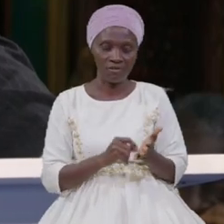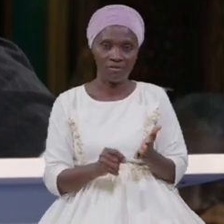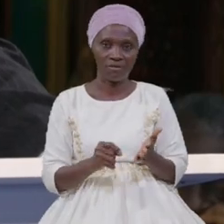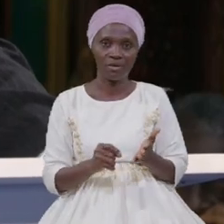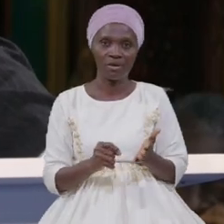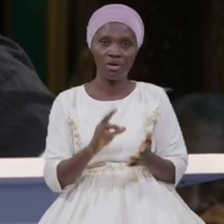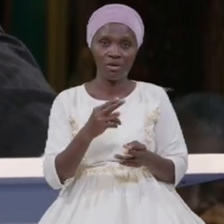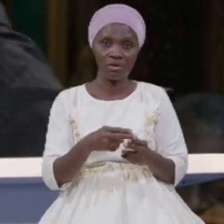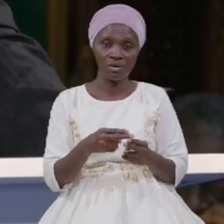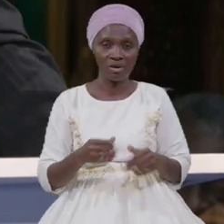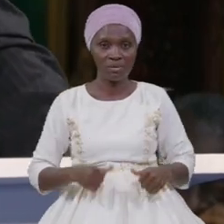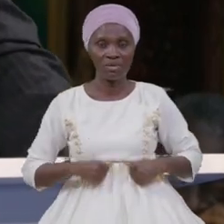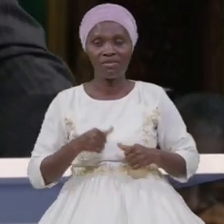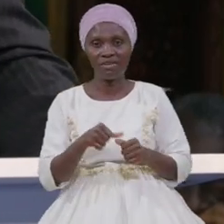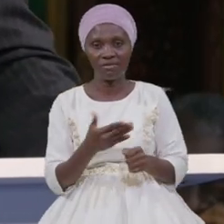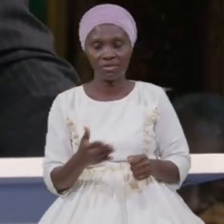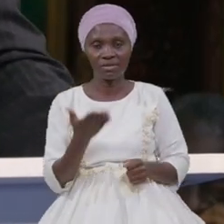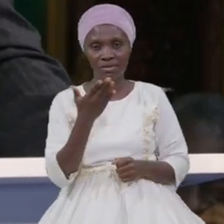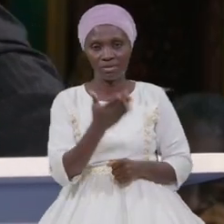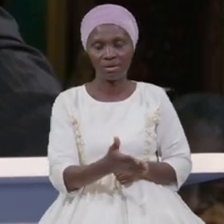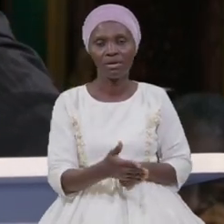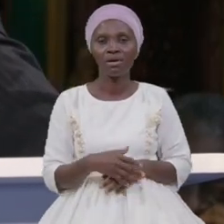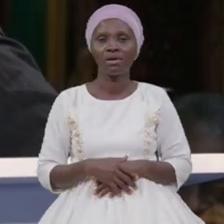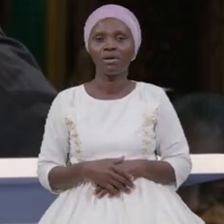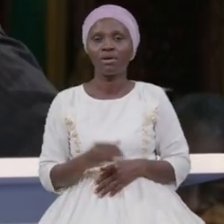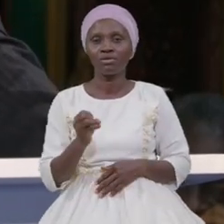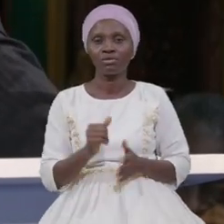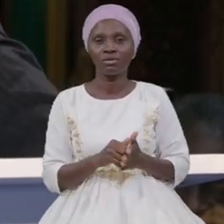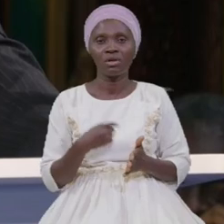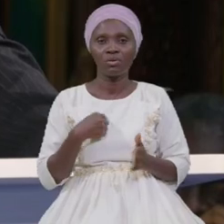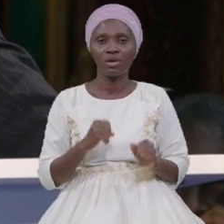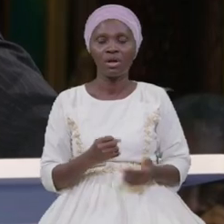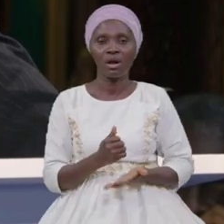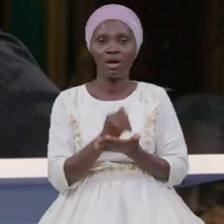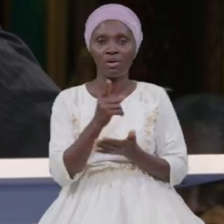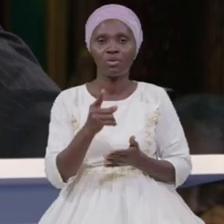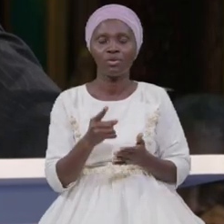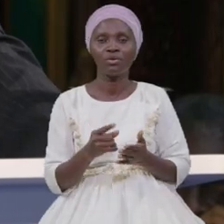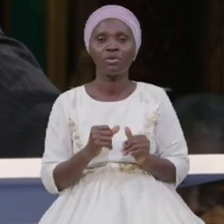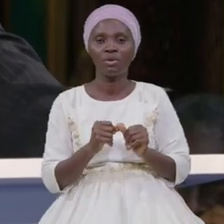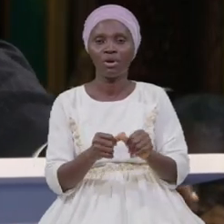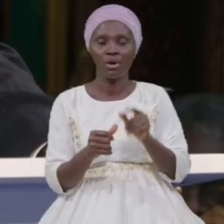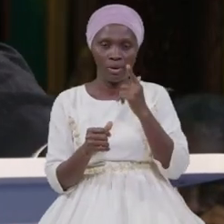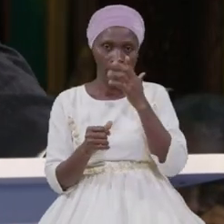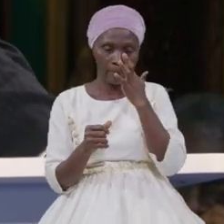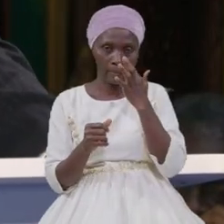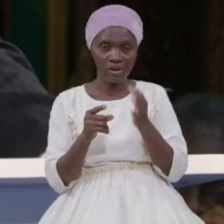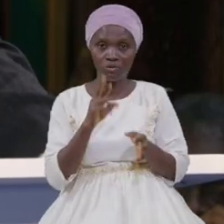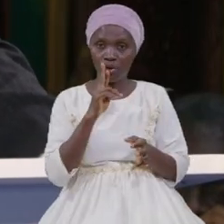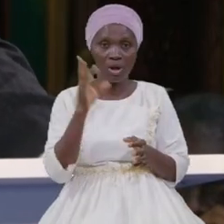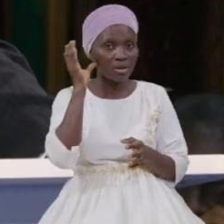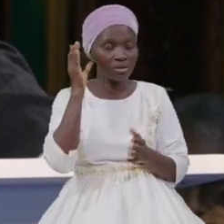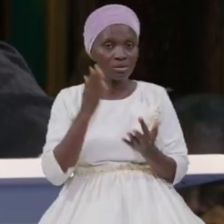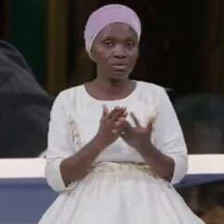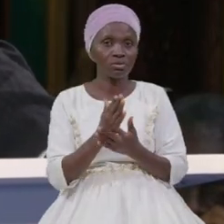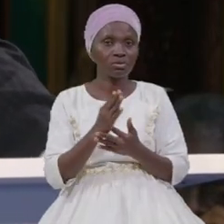aider dans votre nouvelle marche avec Christ. Si vous nous suivez à la radio ou à la